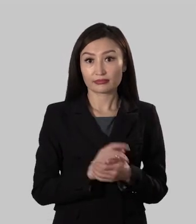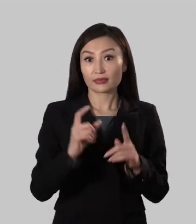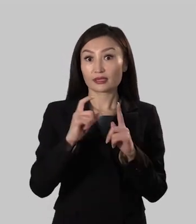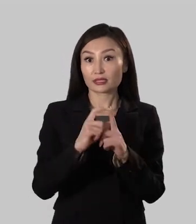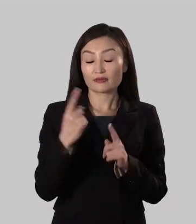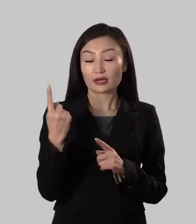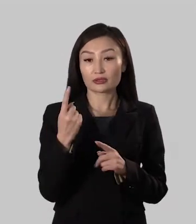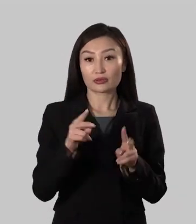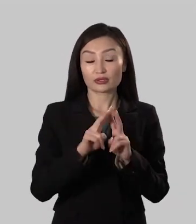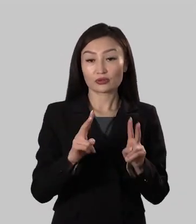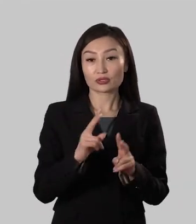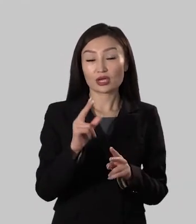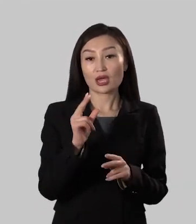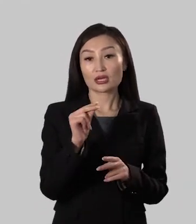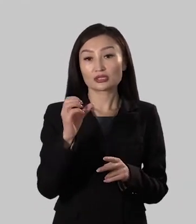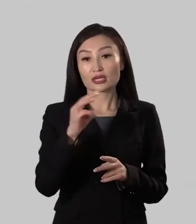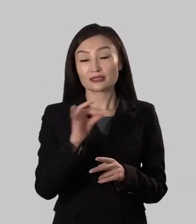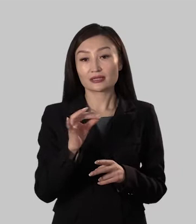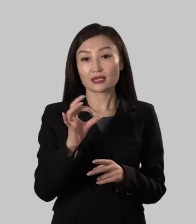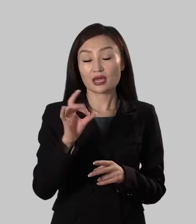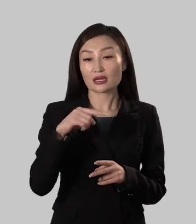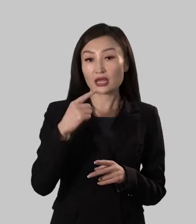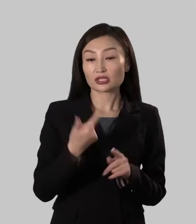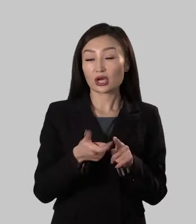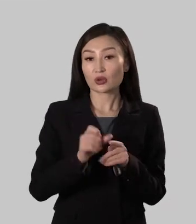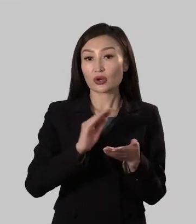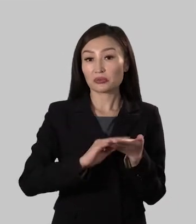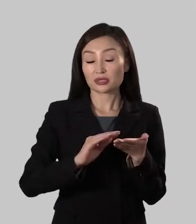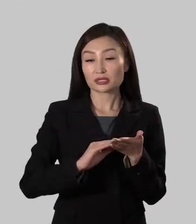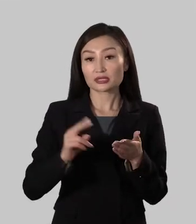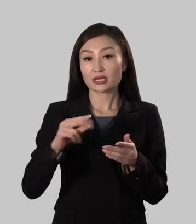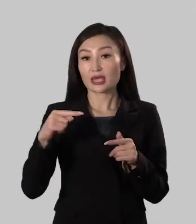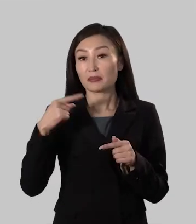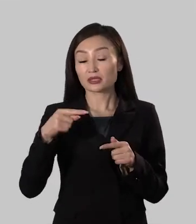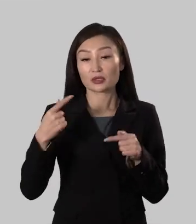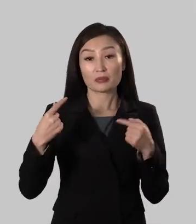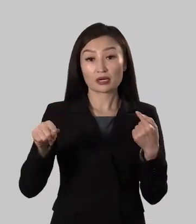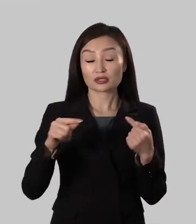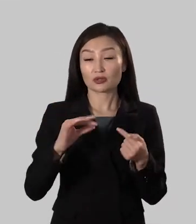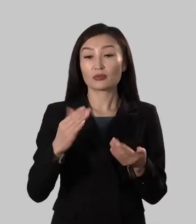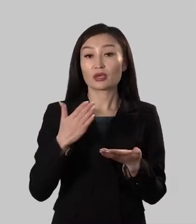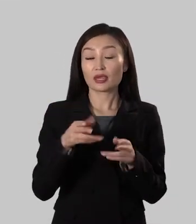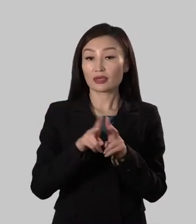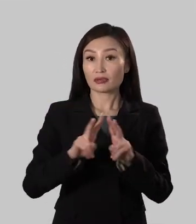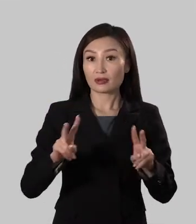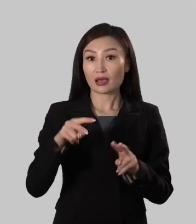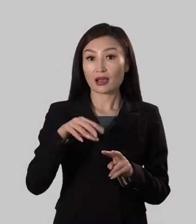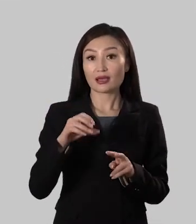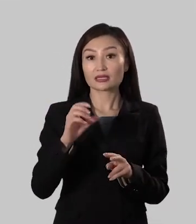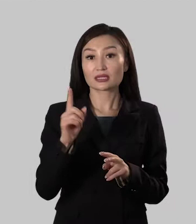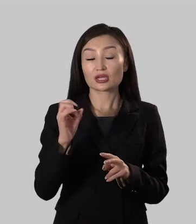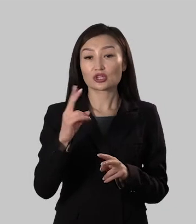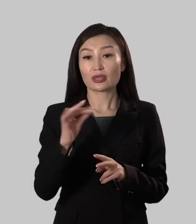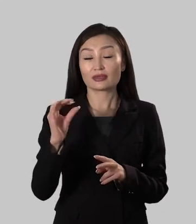Слова одной и той же части речи, которые пишутся и произносятся по-разному, но имеют сходное лексическое